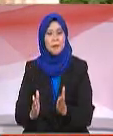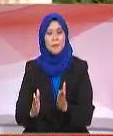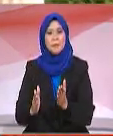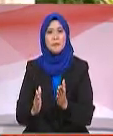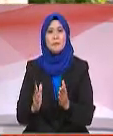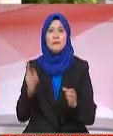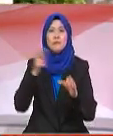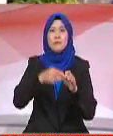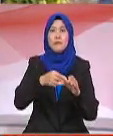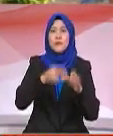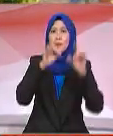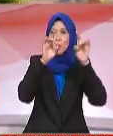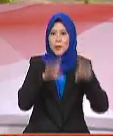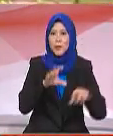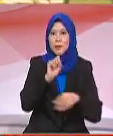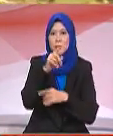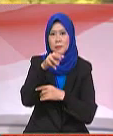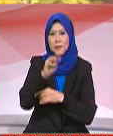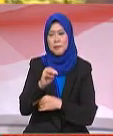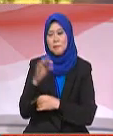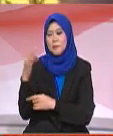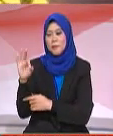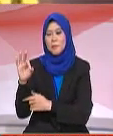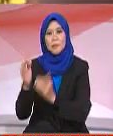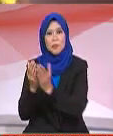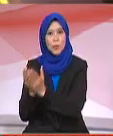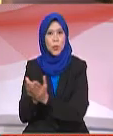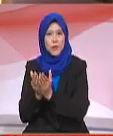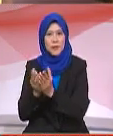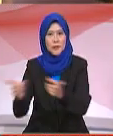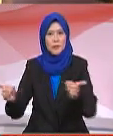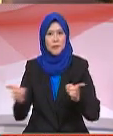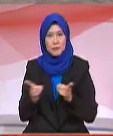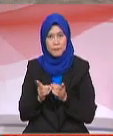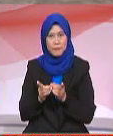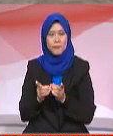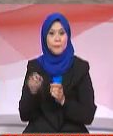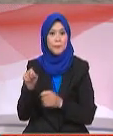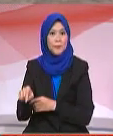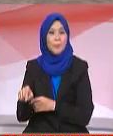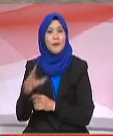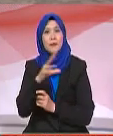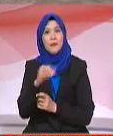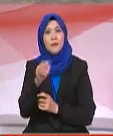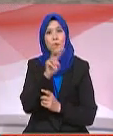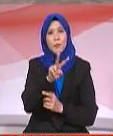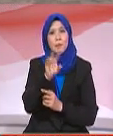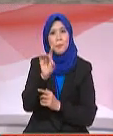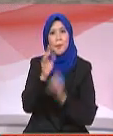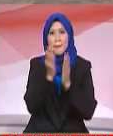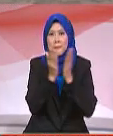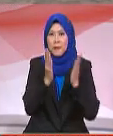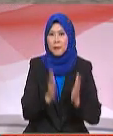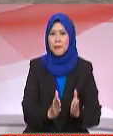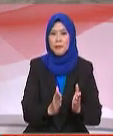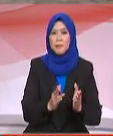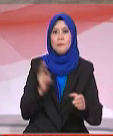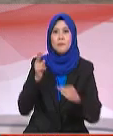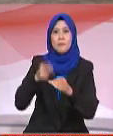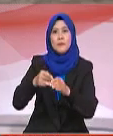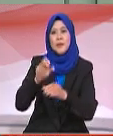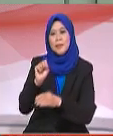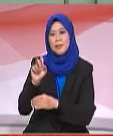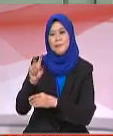menduduki peperiksaan tersebut di 19 buah sekolah di daerah berkenaan. Manakala 28 pelajar lagi menduduki